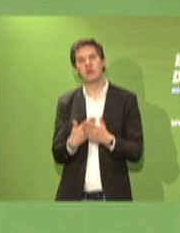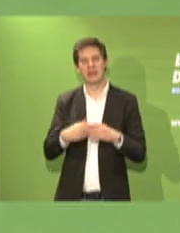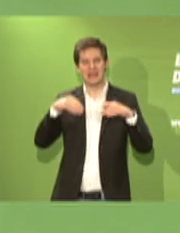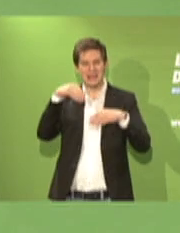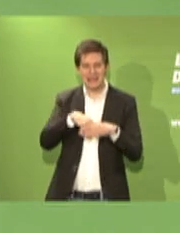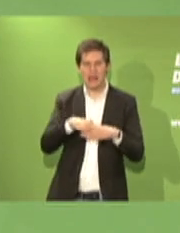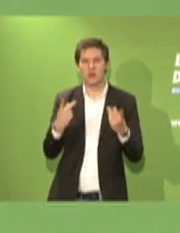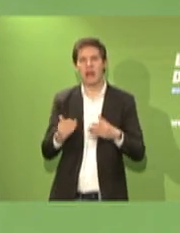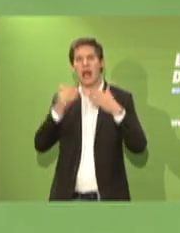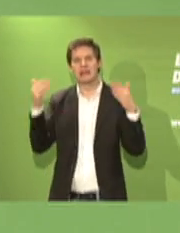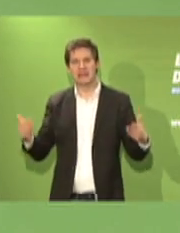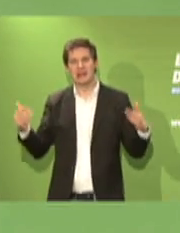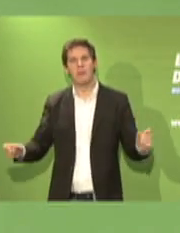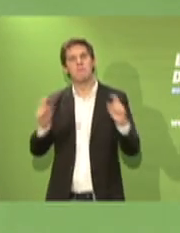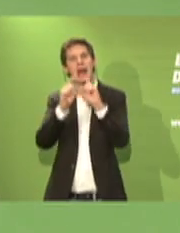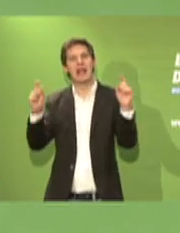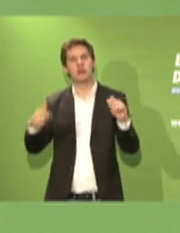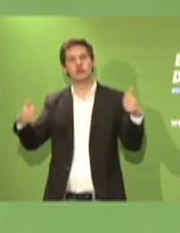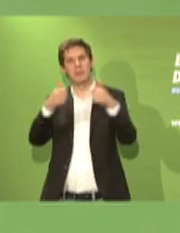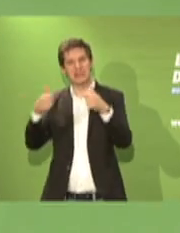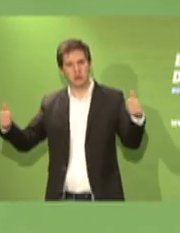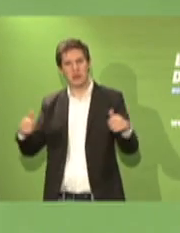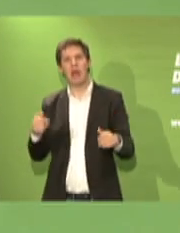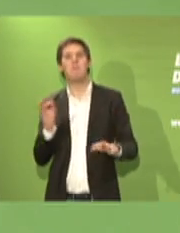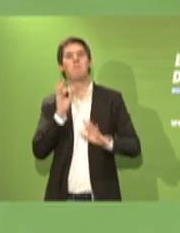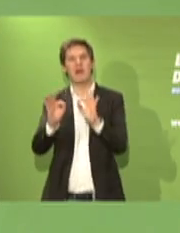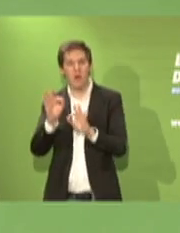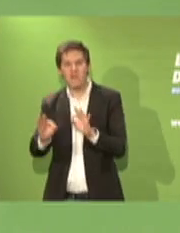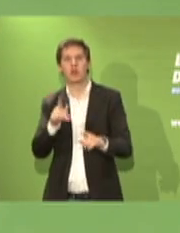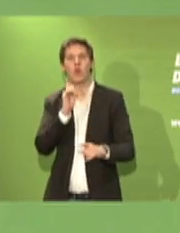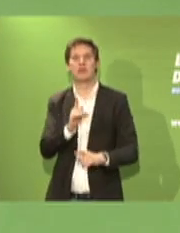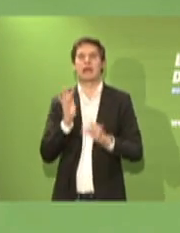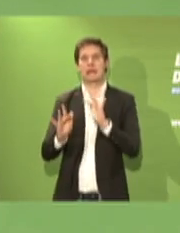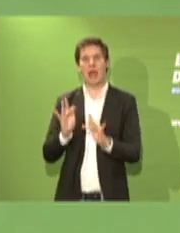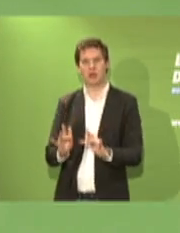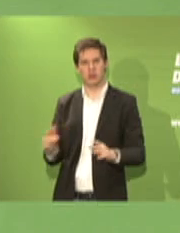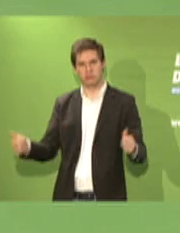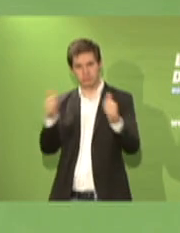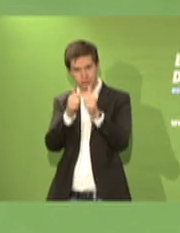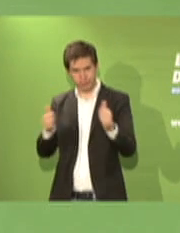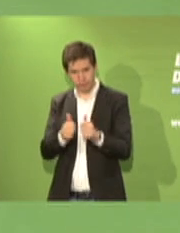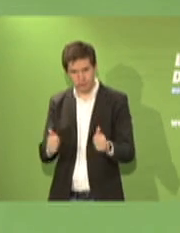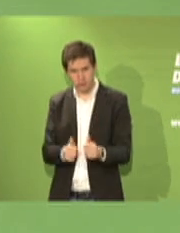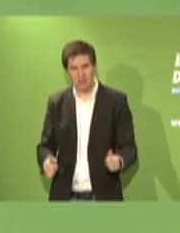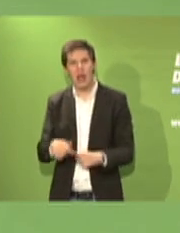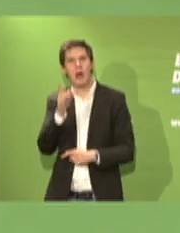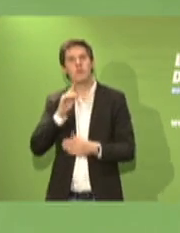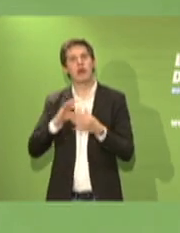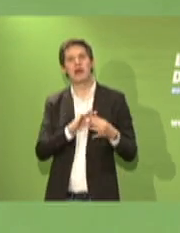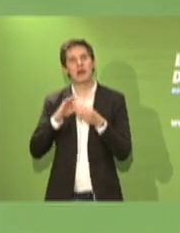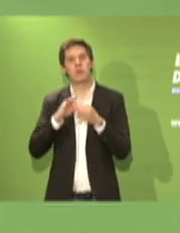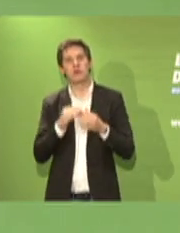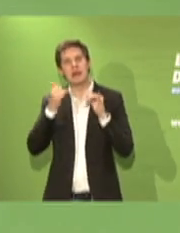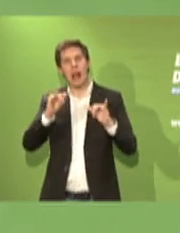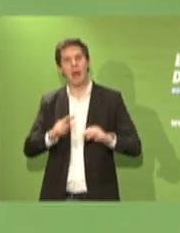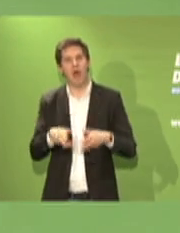intern-externen Expertenreferentenrunde aus Befürwortern und Gegnern einer Mutter- und angebundenen Kälberaufzucht haben sich die